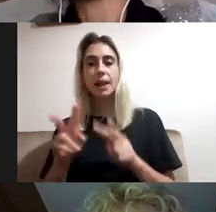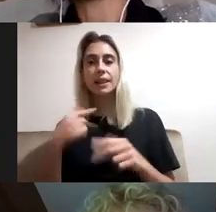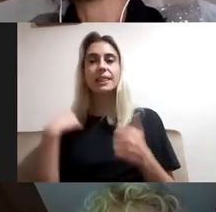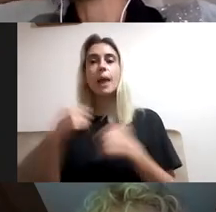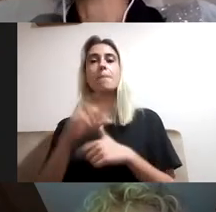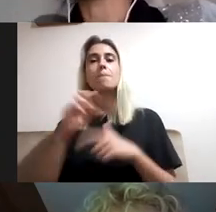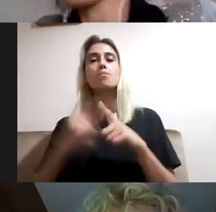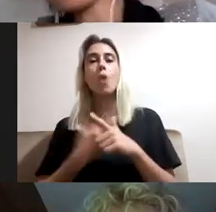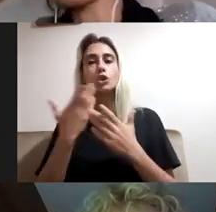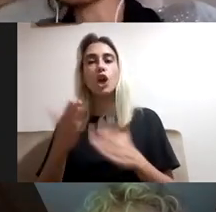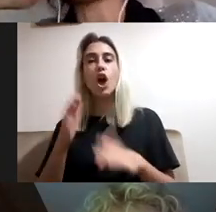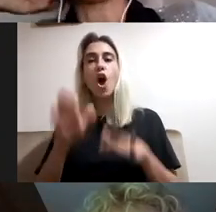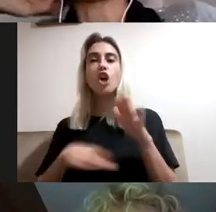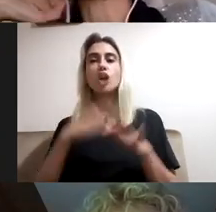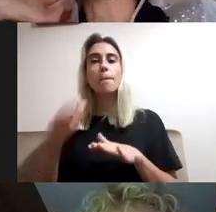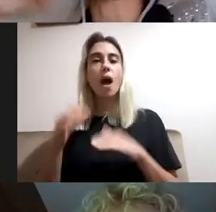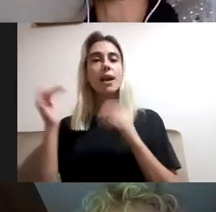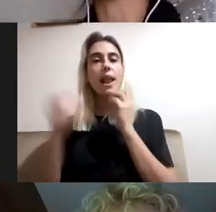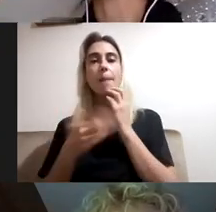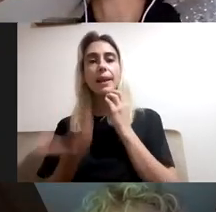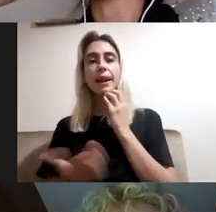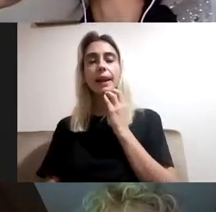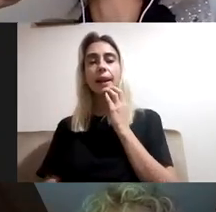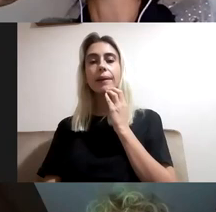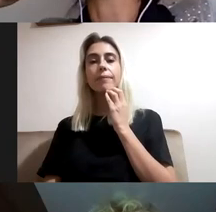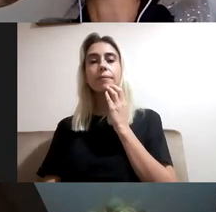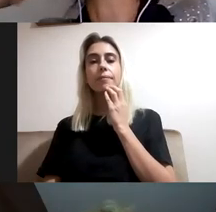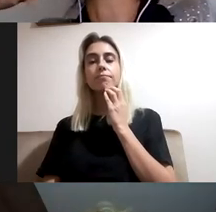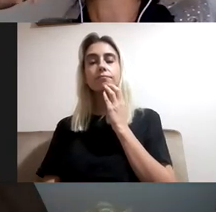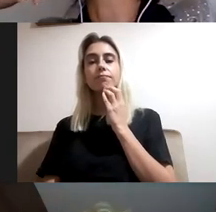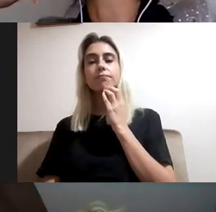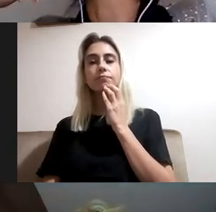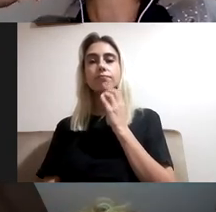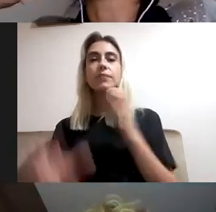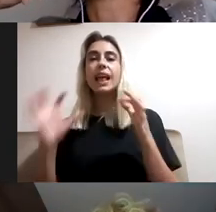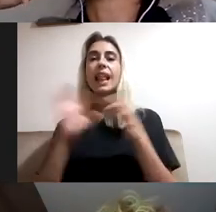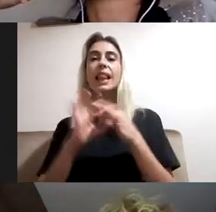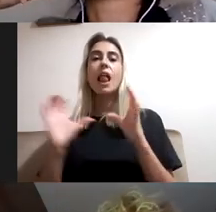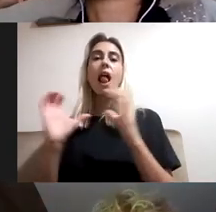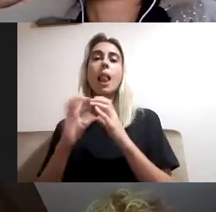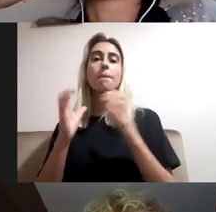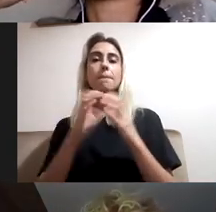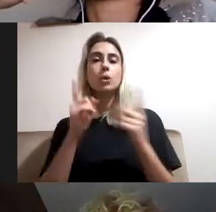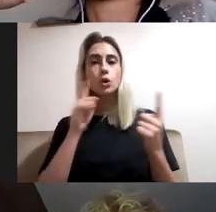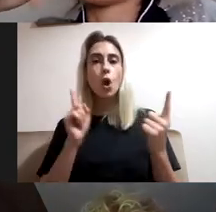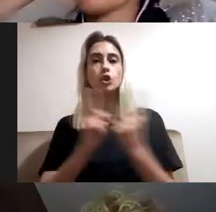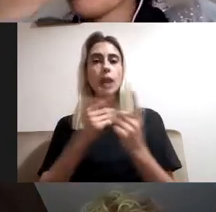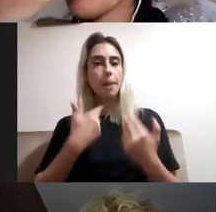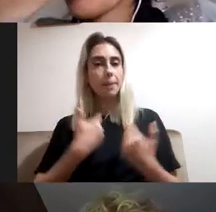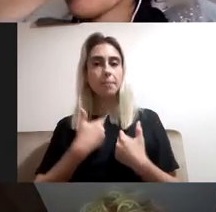proje aşamasına da gelebilir yani. Tabii belki burada evet. İlgili ekiplerle görüştürebilirim yani,